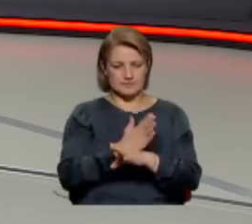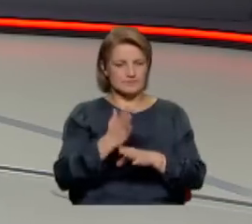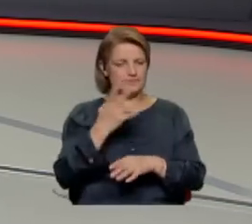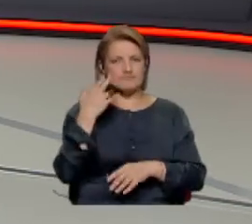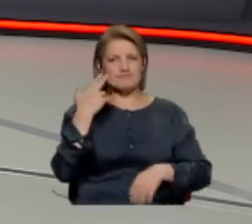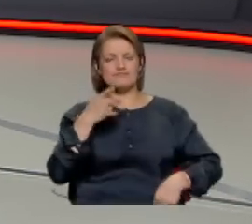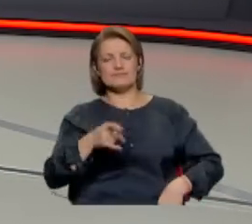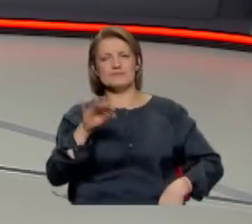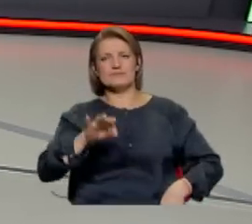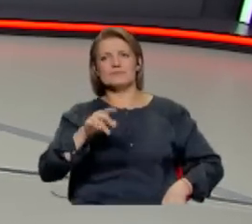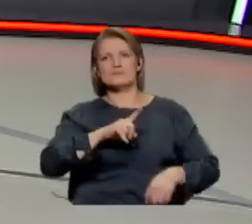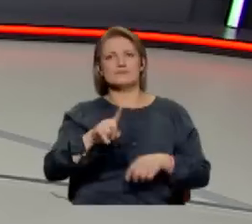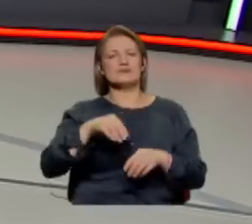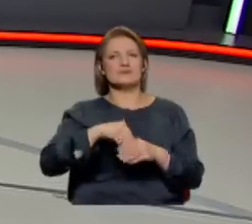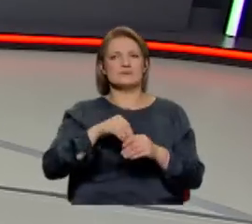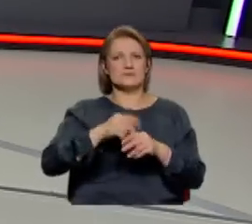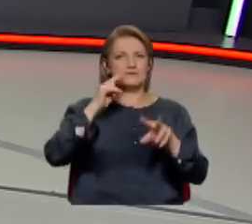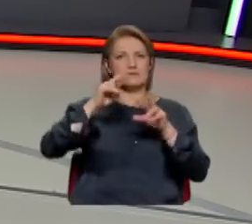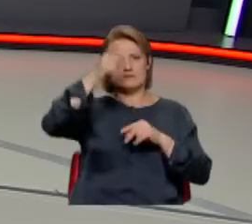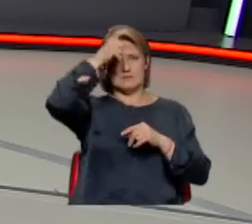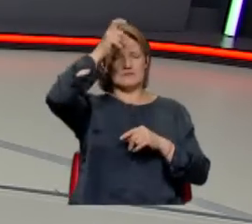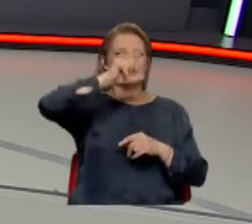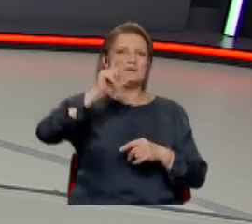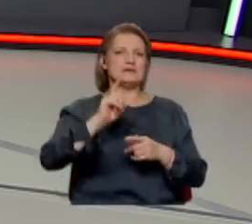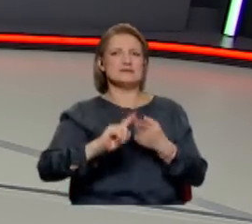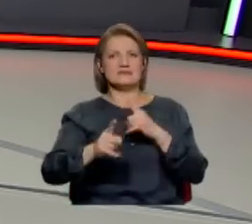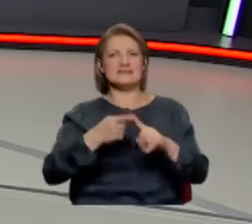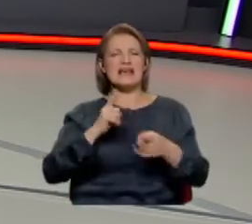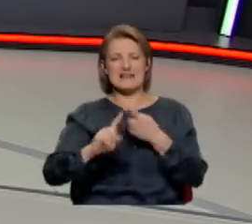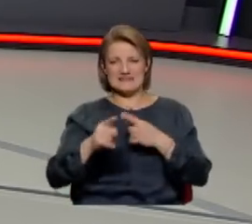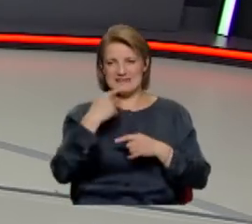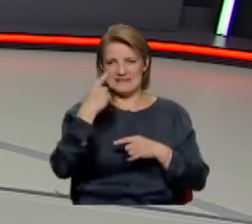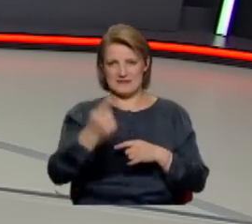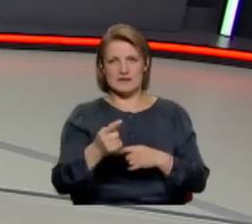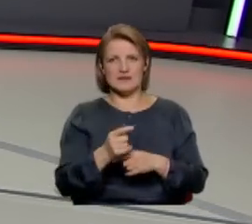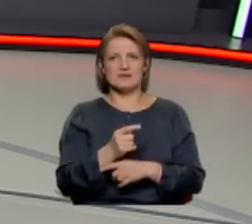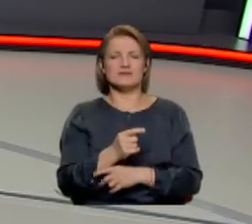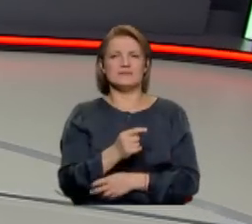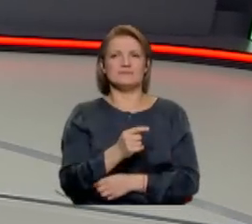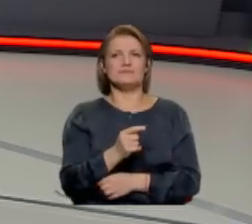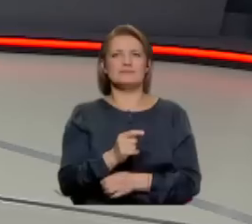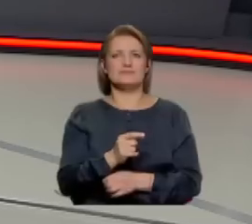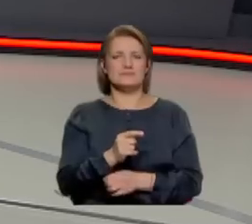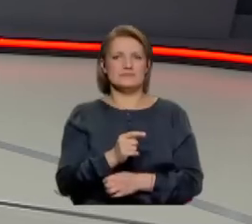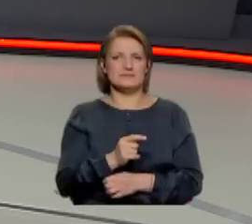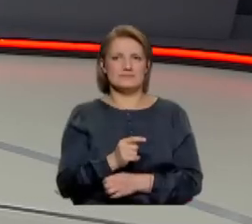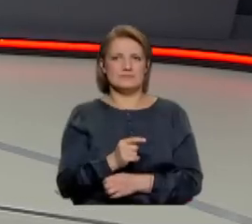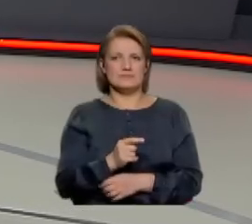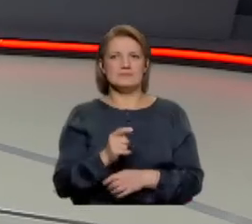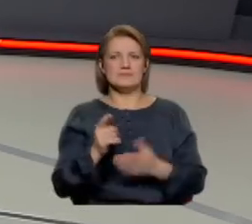gördüğüm kadarıyla Türkiye'nin siyasi emekleri yani eriklerinden kastım